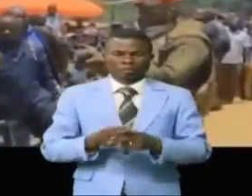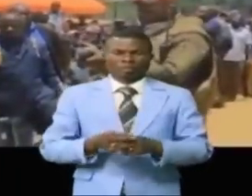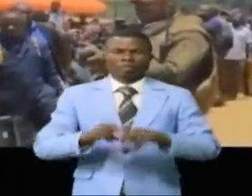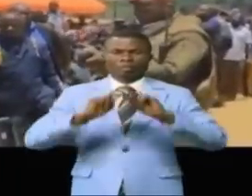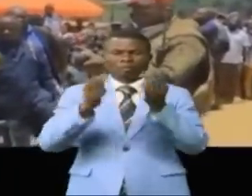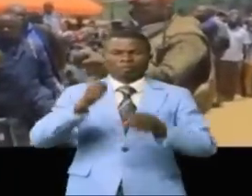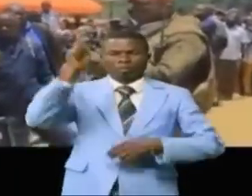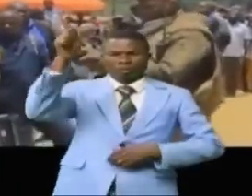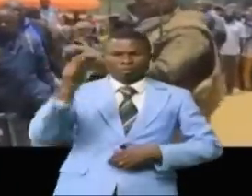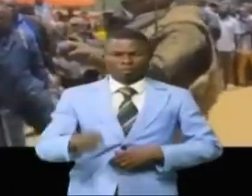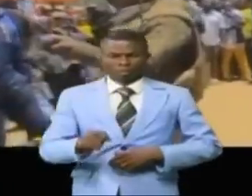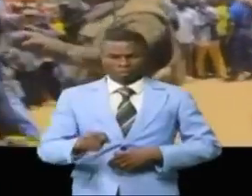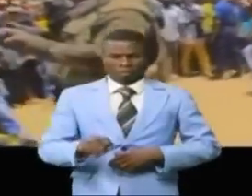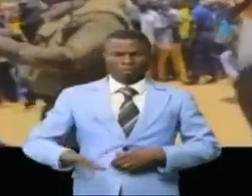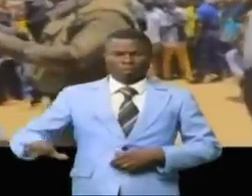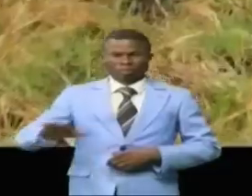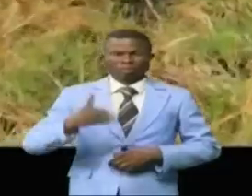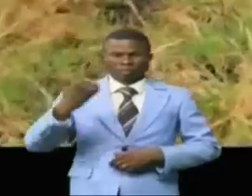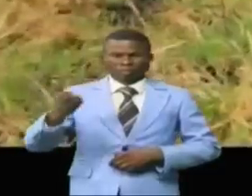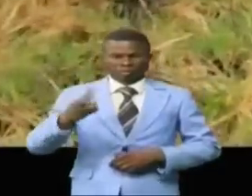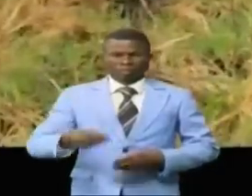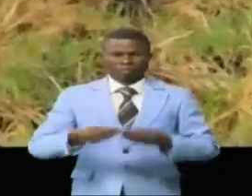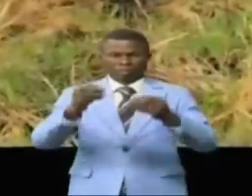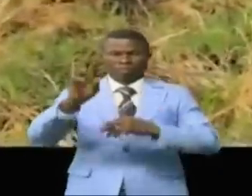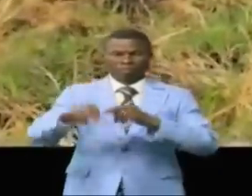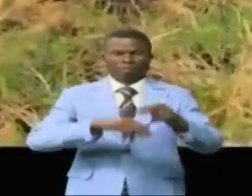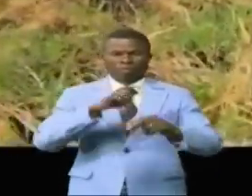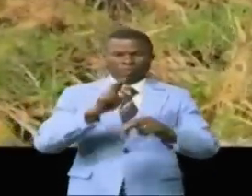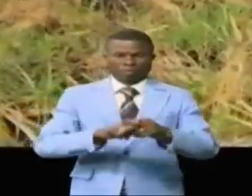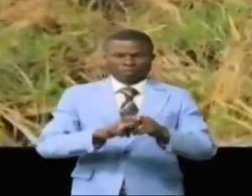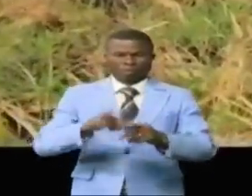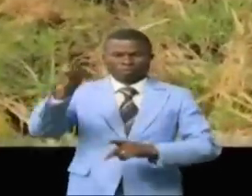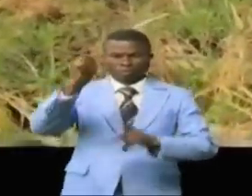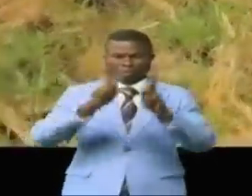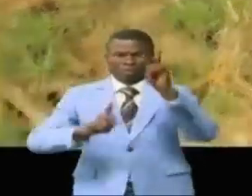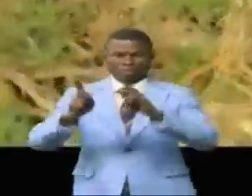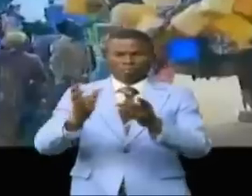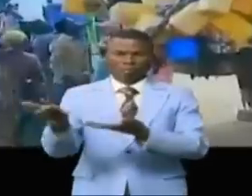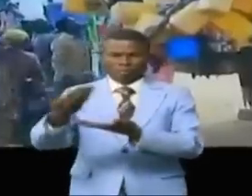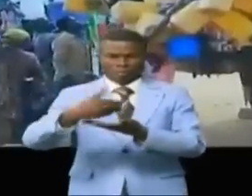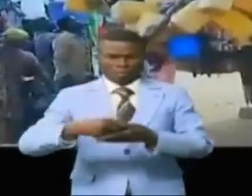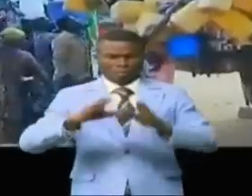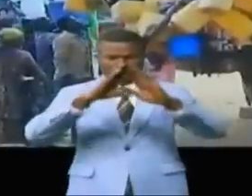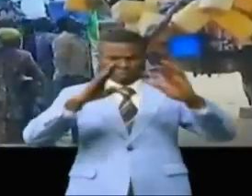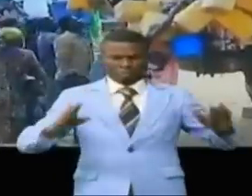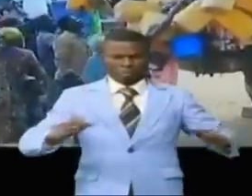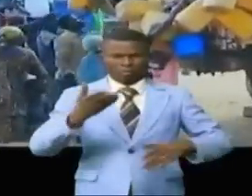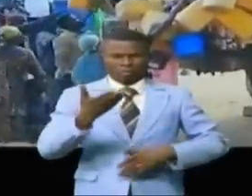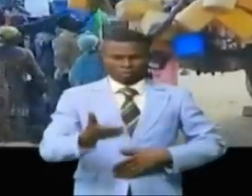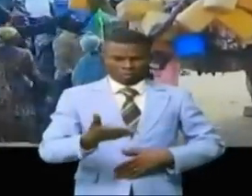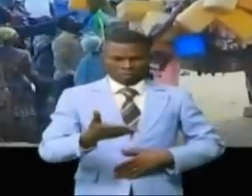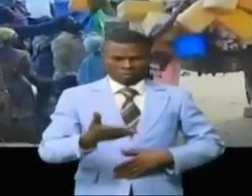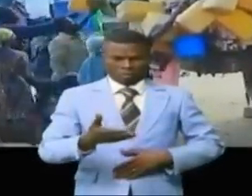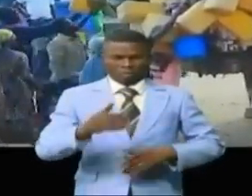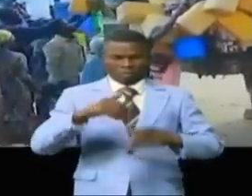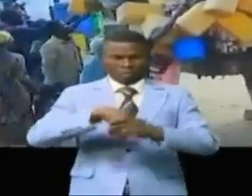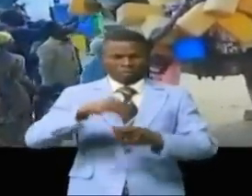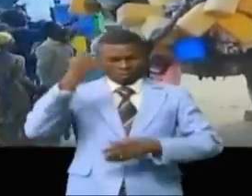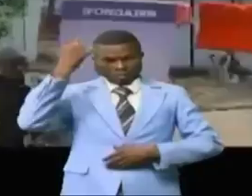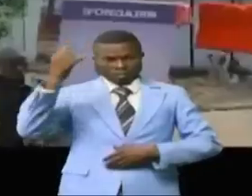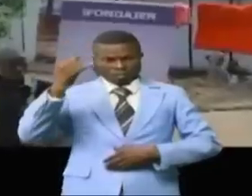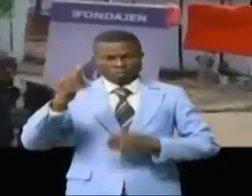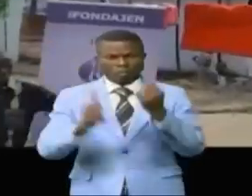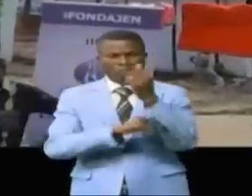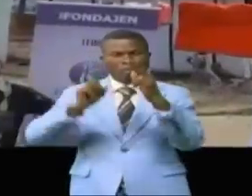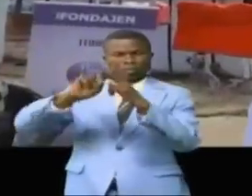FRDC sous l'état de siège place à la normalisation où les populations retournent dans leurs milieux d'origine. C'est dans ce cadre que le